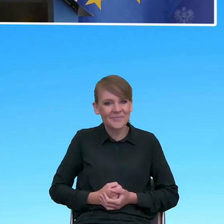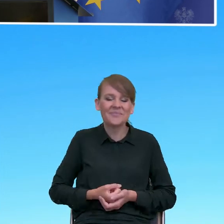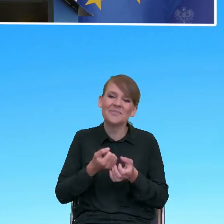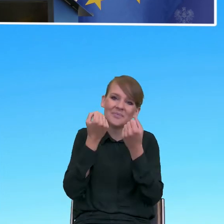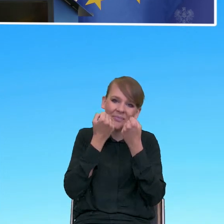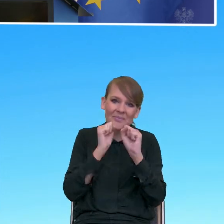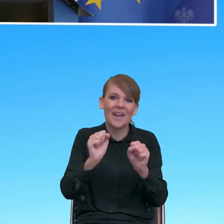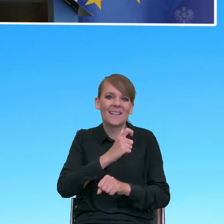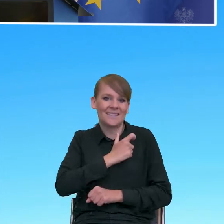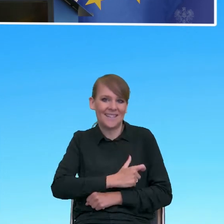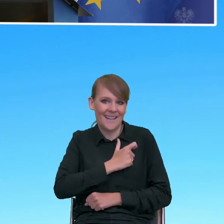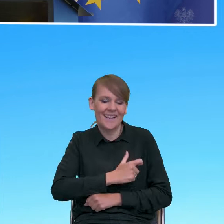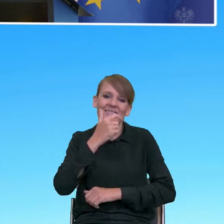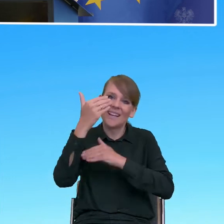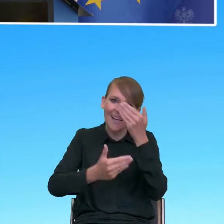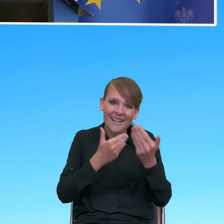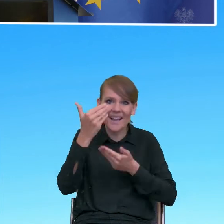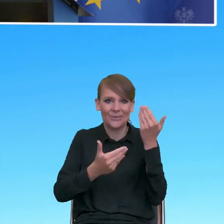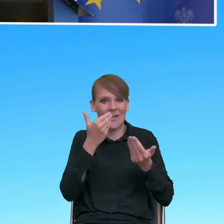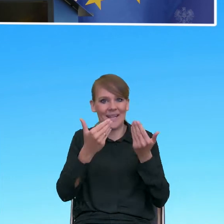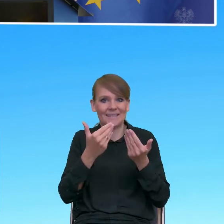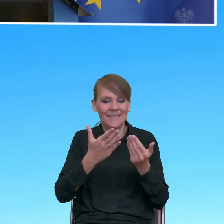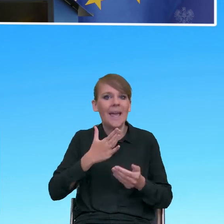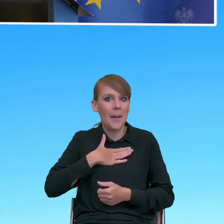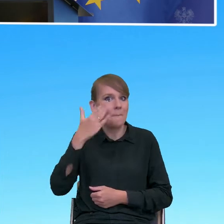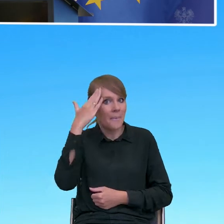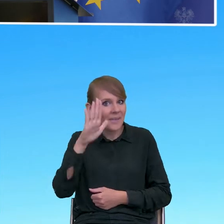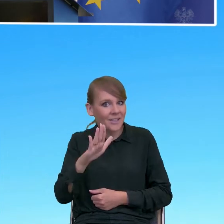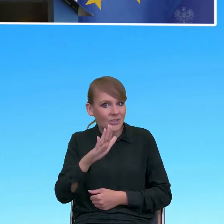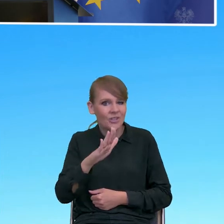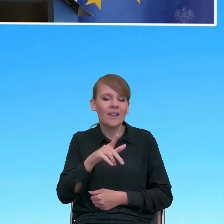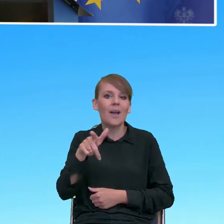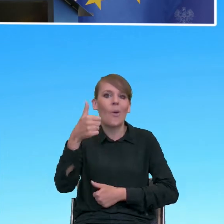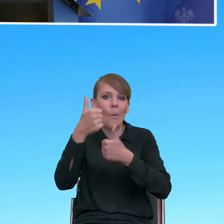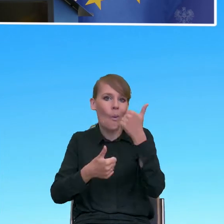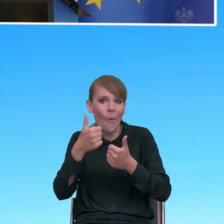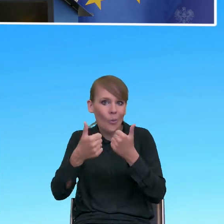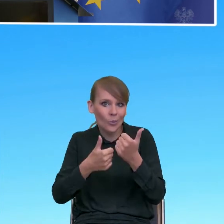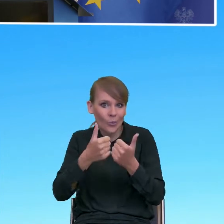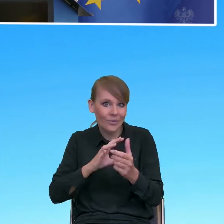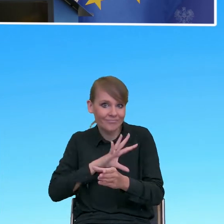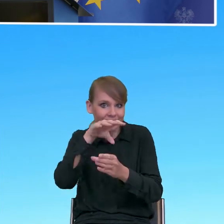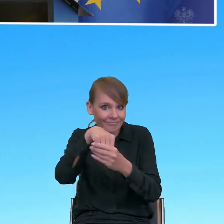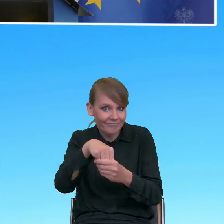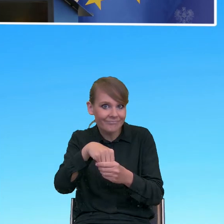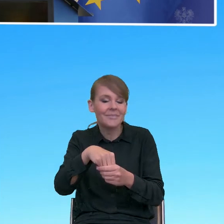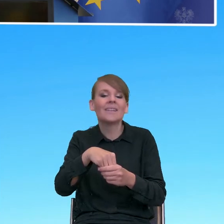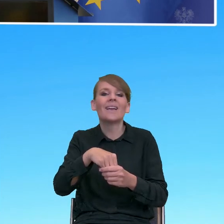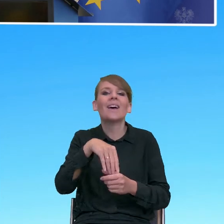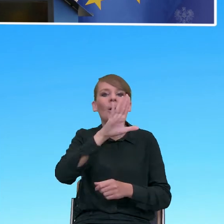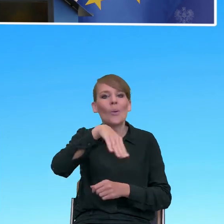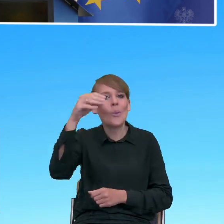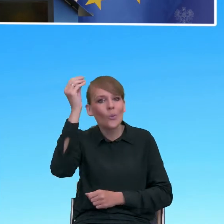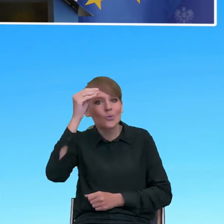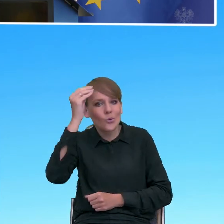Bardzo, bardzo serdecznie jeszcze raz gratulujemy i mamy nadzieję, że udział w tym konkursie zainspiruje uczniów, nie